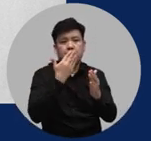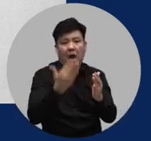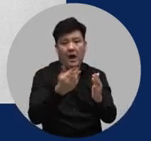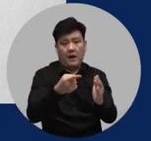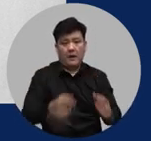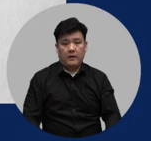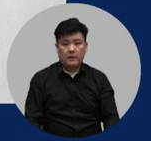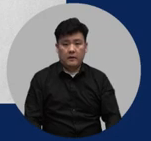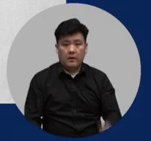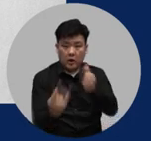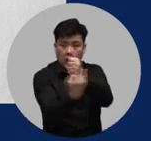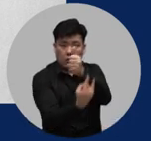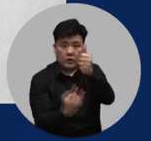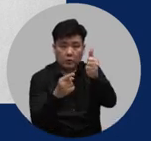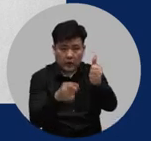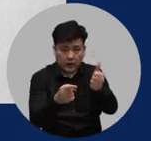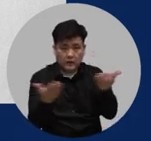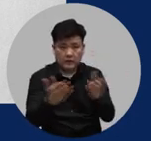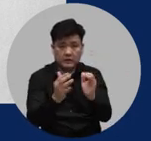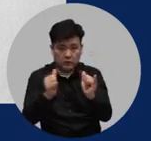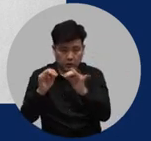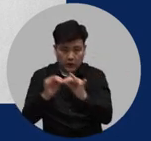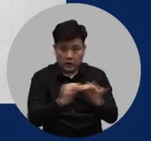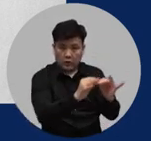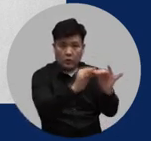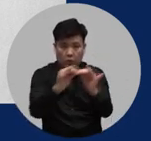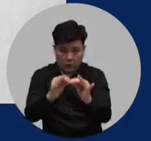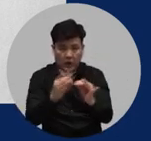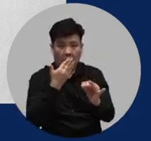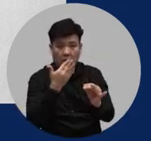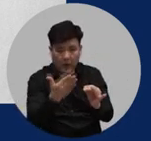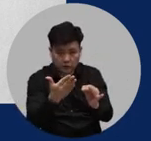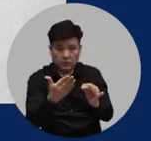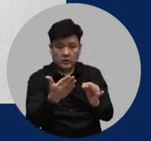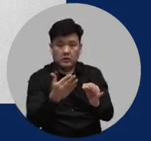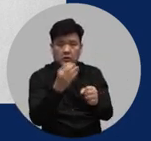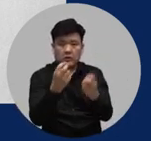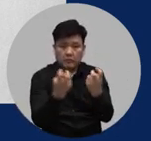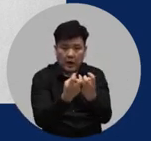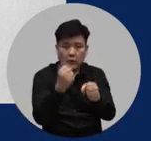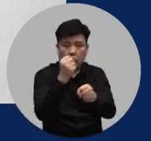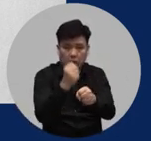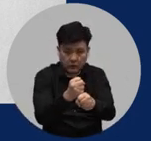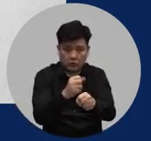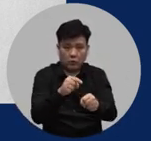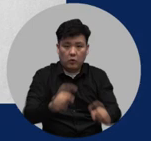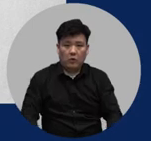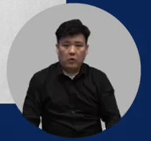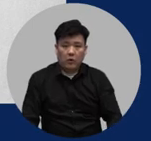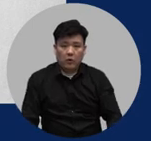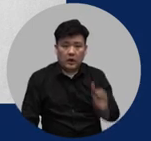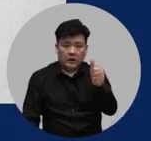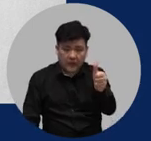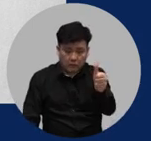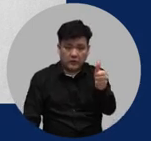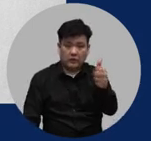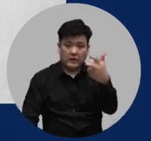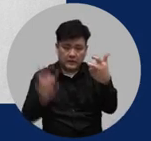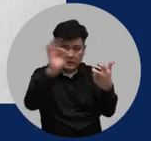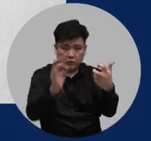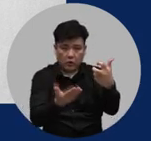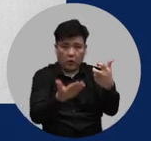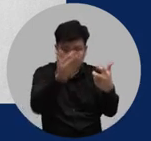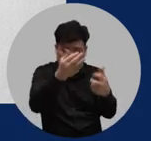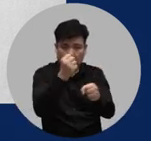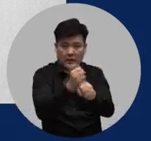있습니다. 위원회는 소속 직원이 공감할 수 있는 방식으로 구성하되 전체 위원 중 한성이